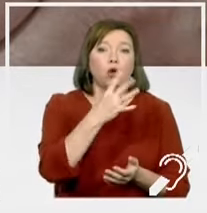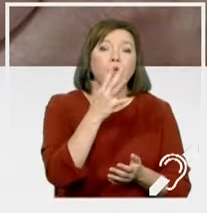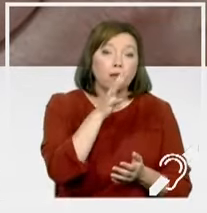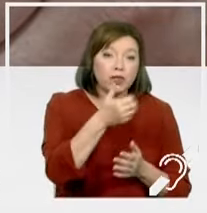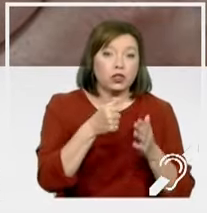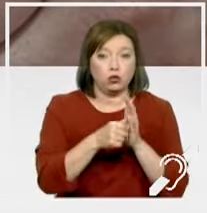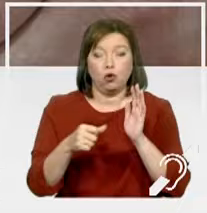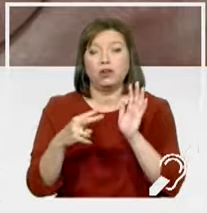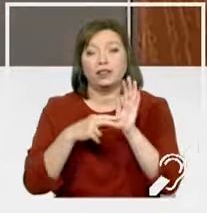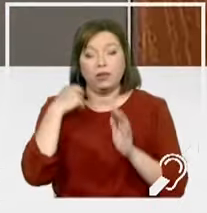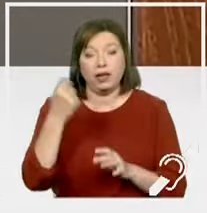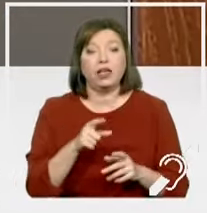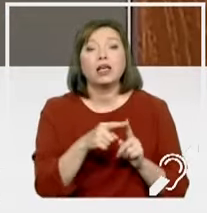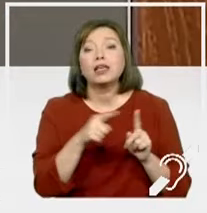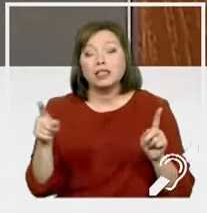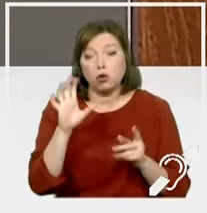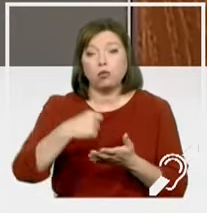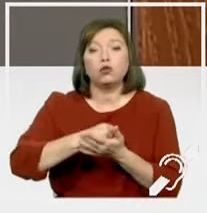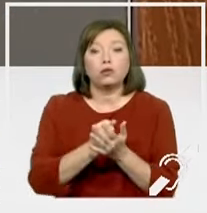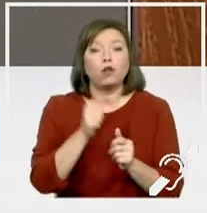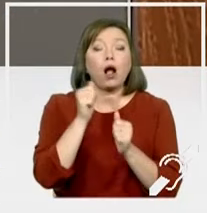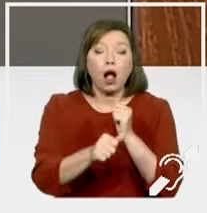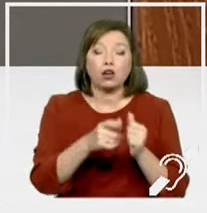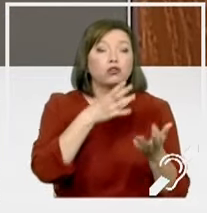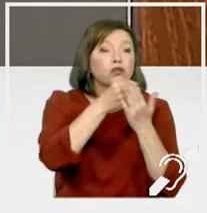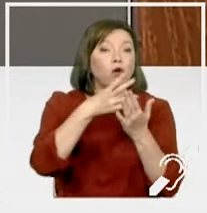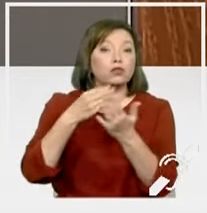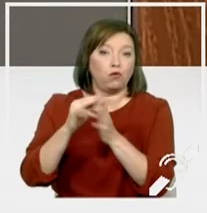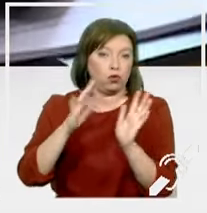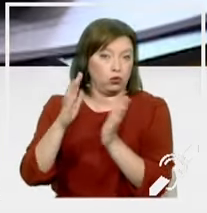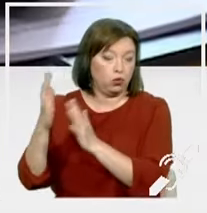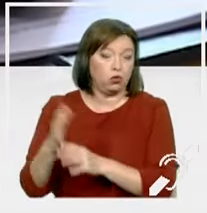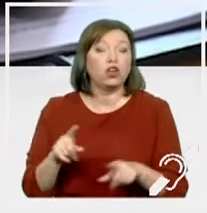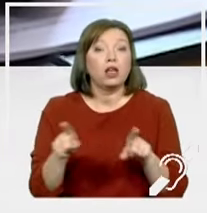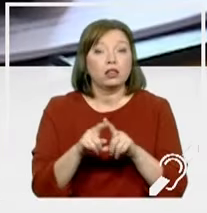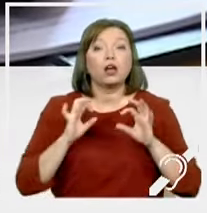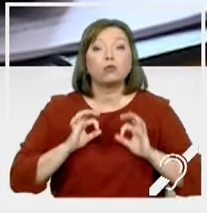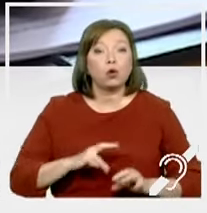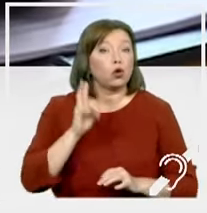7 ani. Durata exactă a interdicției va fi stabilită în fiecare caz separat. De asemenea,